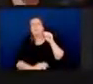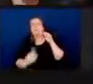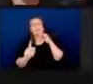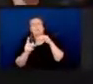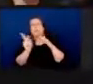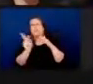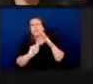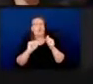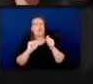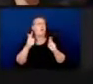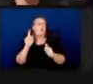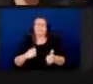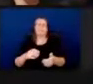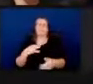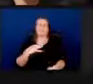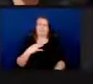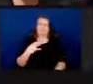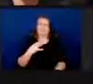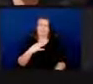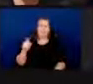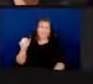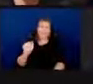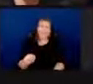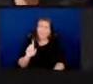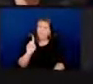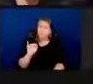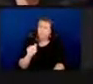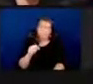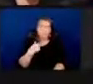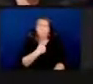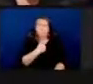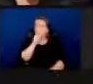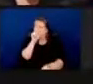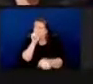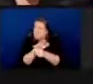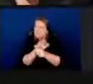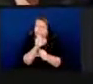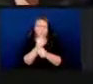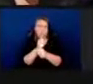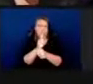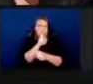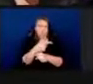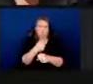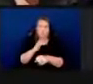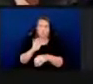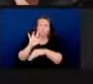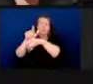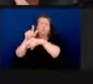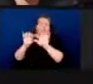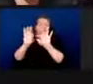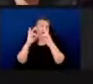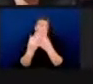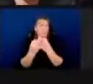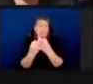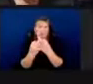tukifika katika shule na katika jamii kuwaeleza yale ambayo yanapaswa kufanya, na